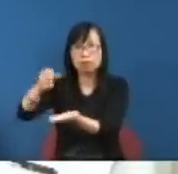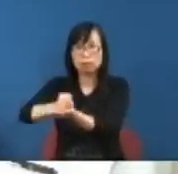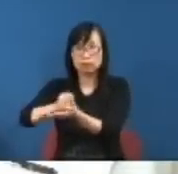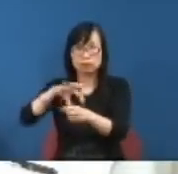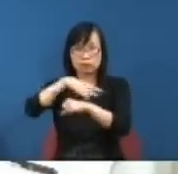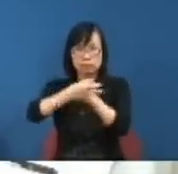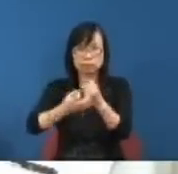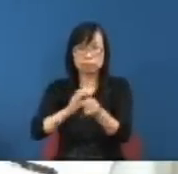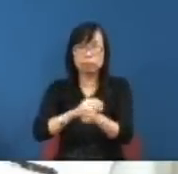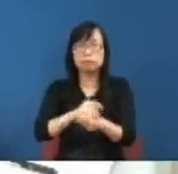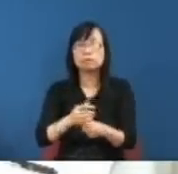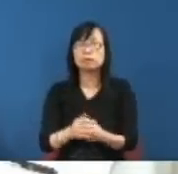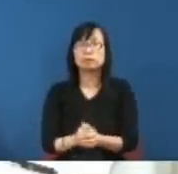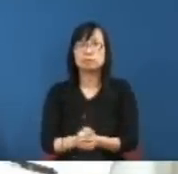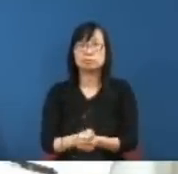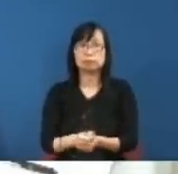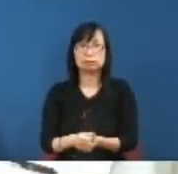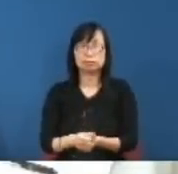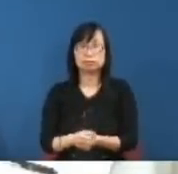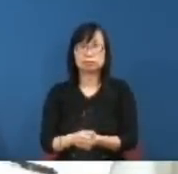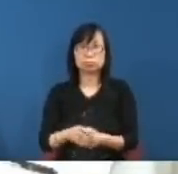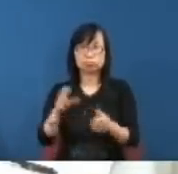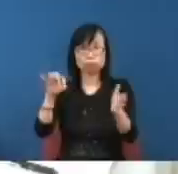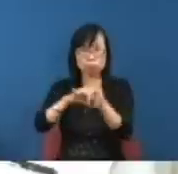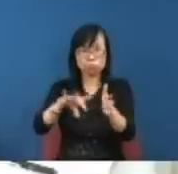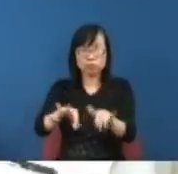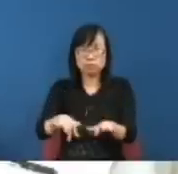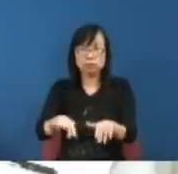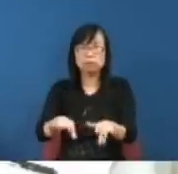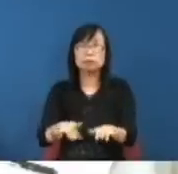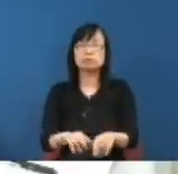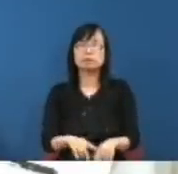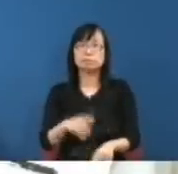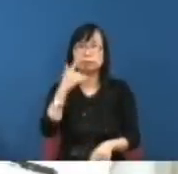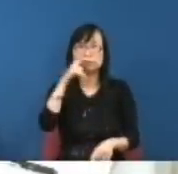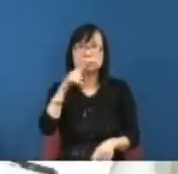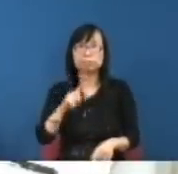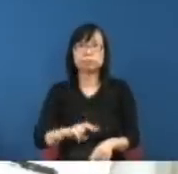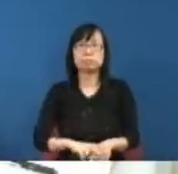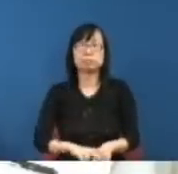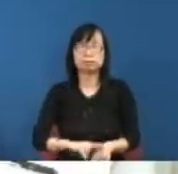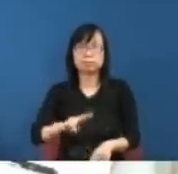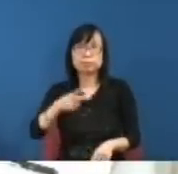化啊，即係話電腦技術嘅革新啊，以至到